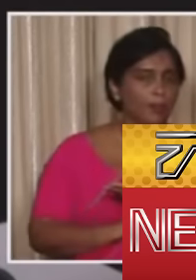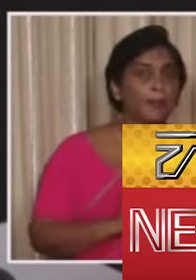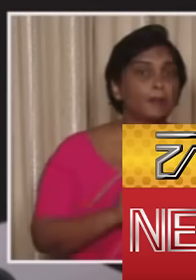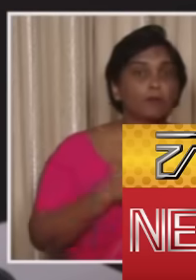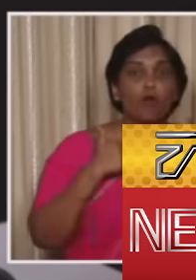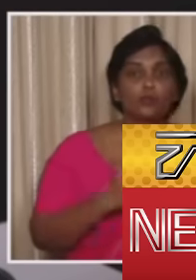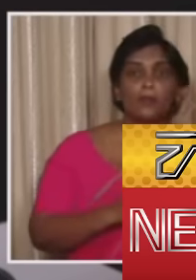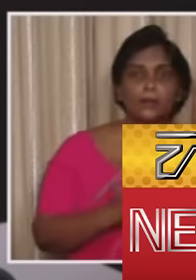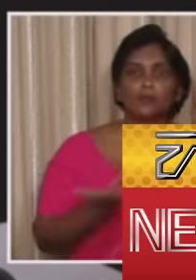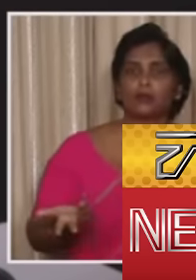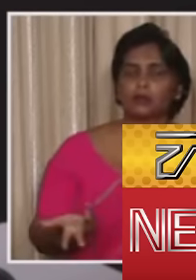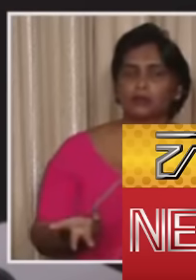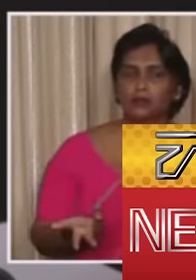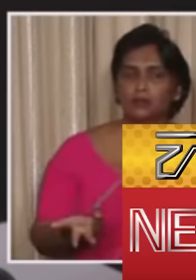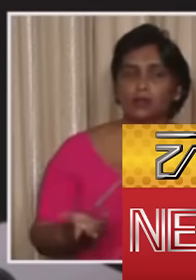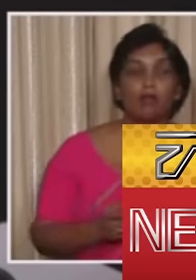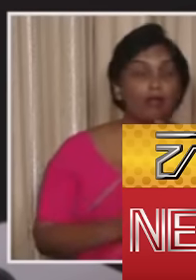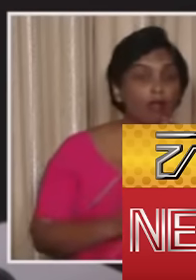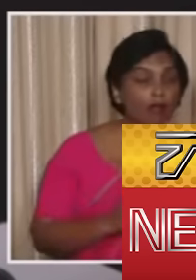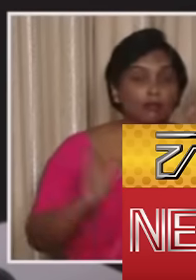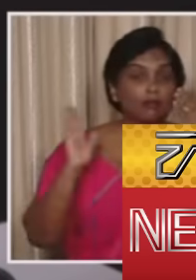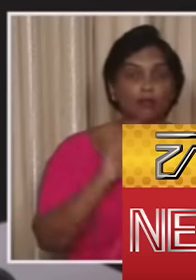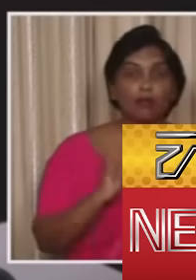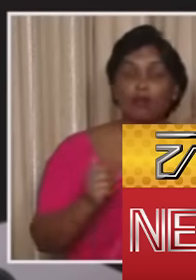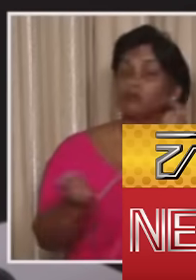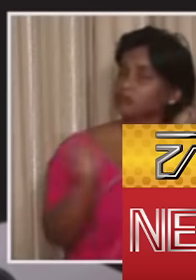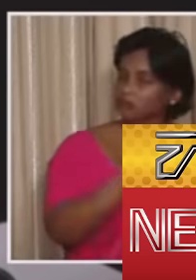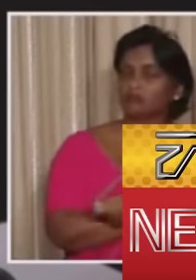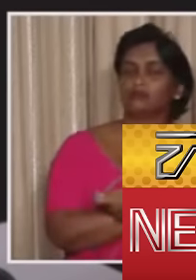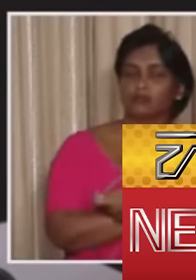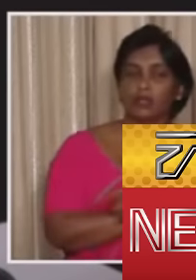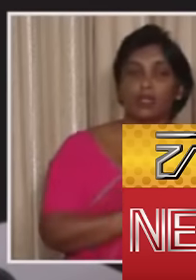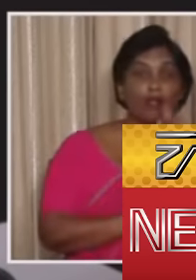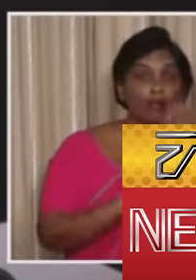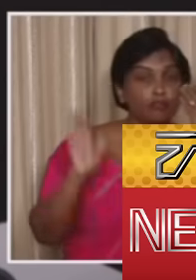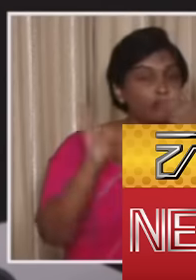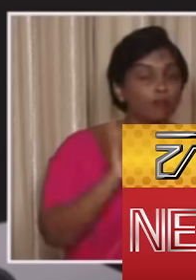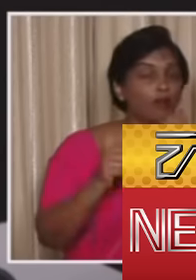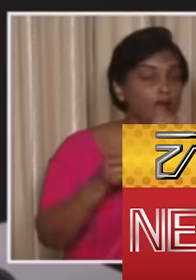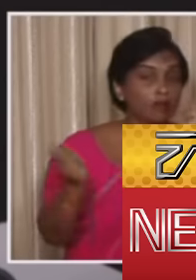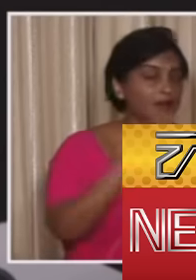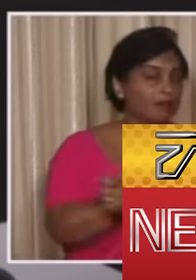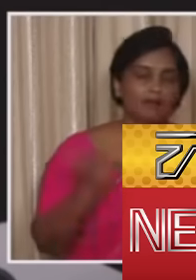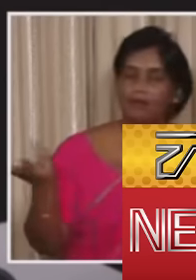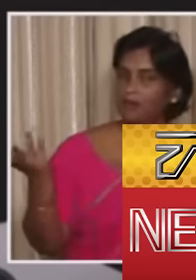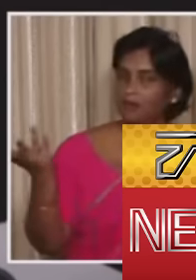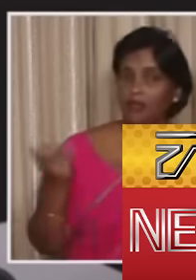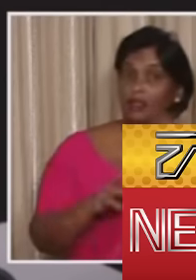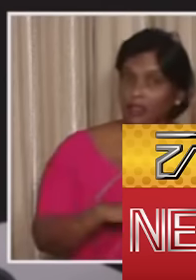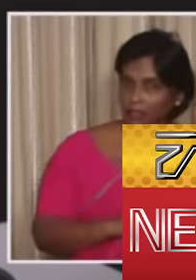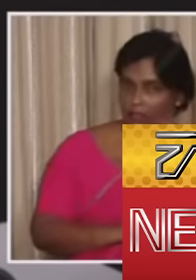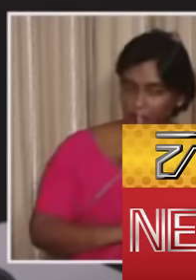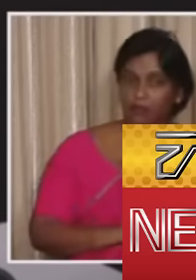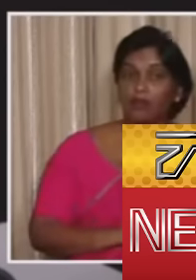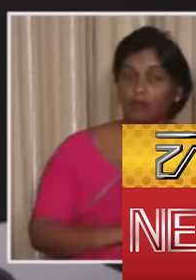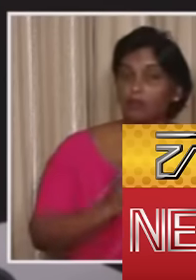හොඳ ප්‍රතිඵලයි කියලා කියන්නේ? ආර්ථික දේහේ නව පරිවර්තනයක් අවශ්‍යයි. ආර්ථික දේහයට හරි පරිවර්තනයක් දීලා නැහැ. මම එදත් කිව්වා